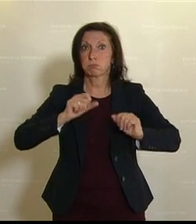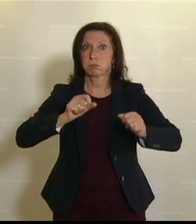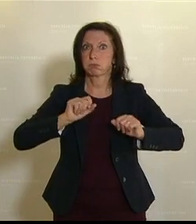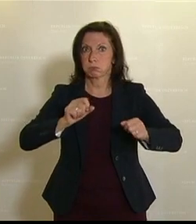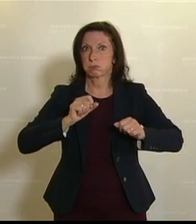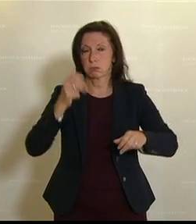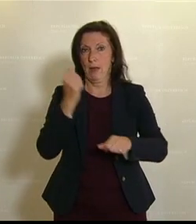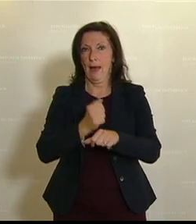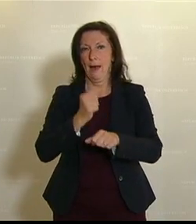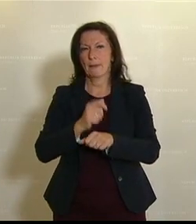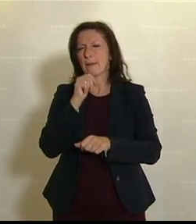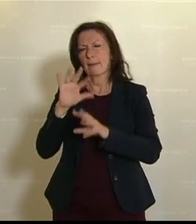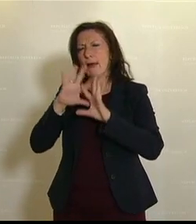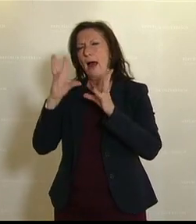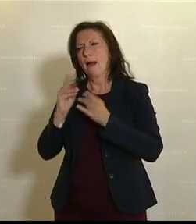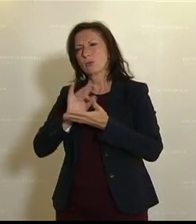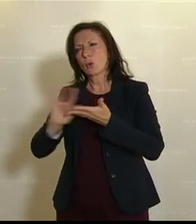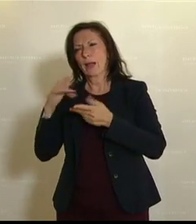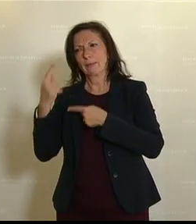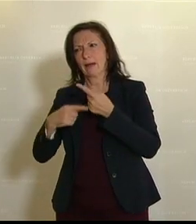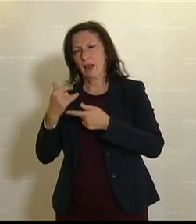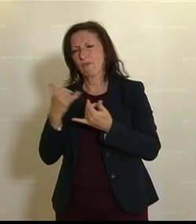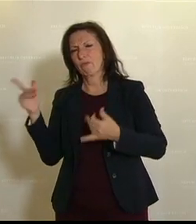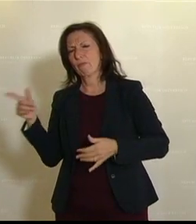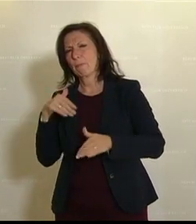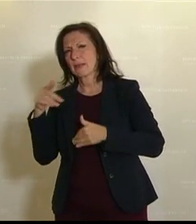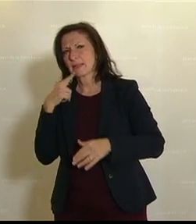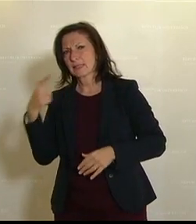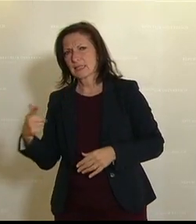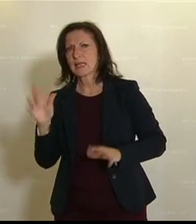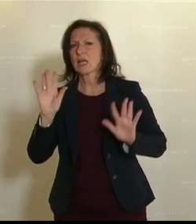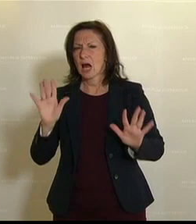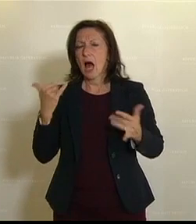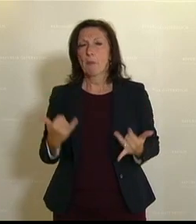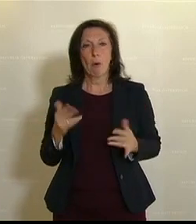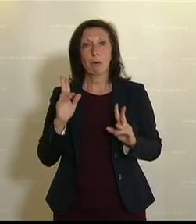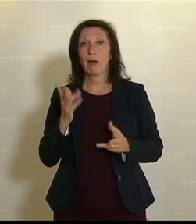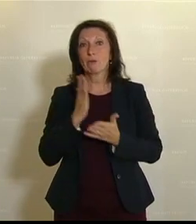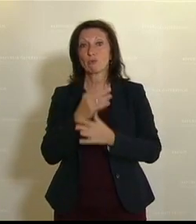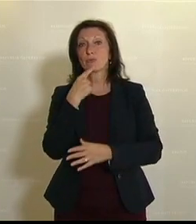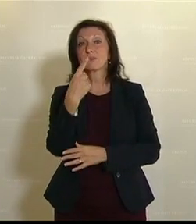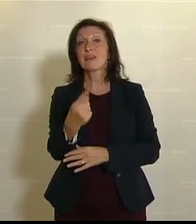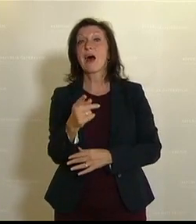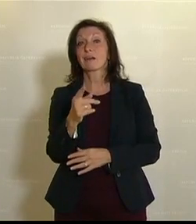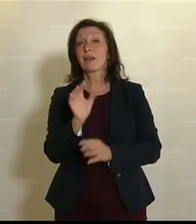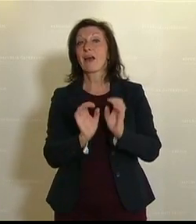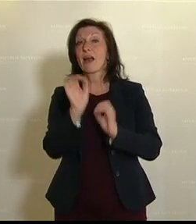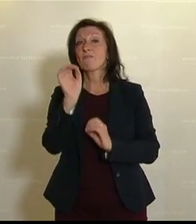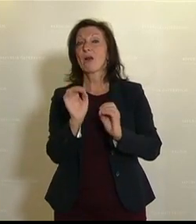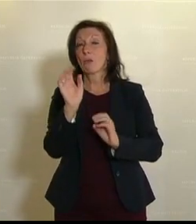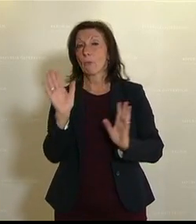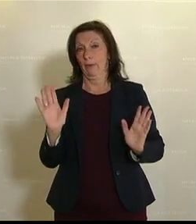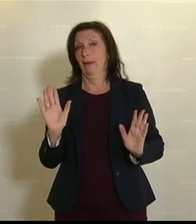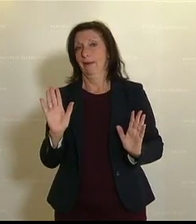vielleicht weismachen will. Ohne jetzt ein Hellseher zu sein, kann ich aber schon heute prophezeien, dass die Evaluierung zumindest aber nicht